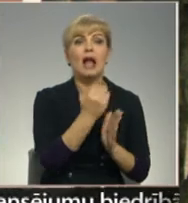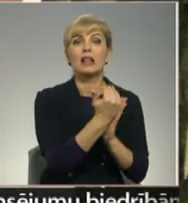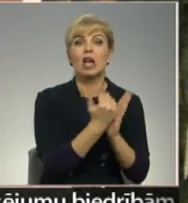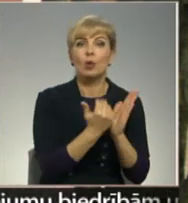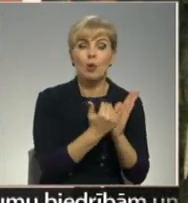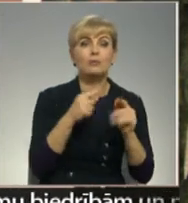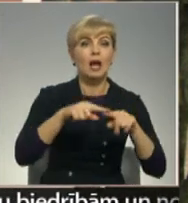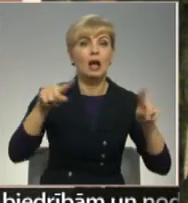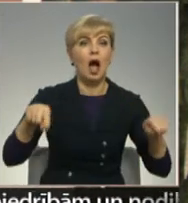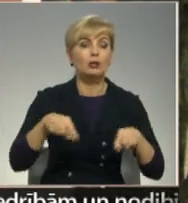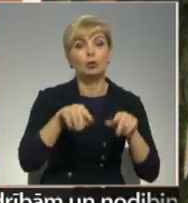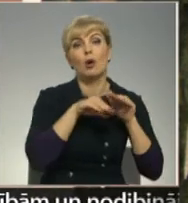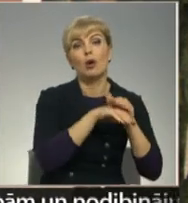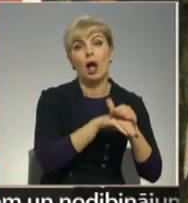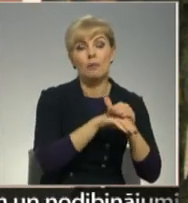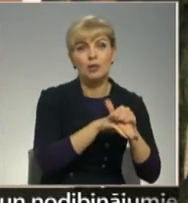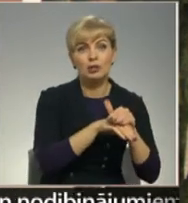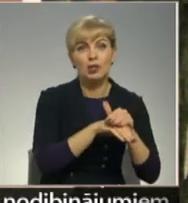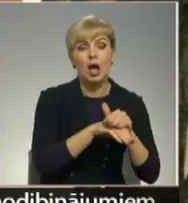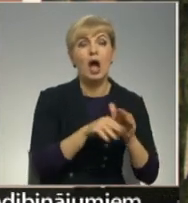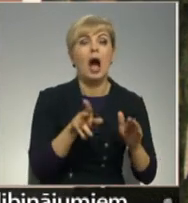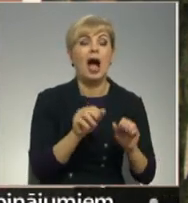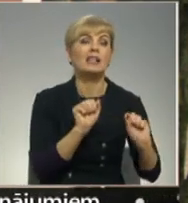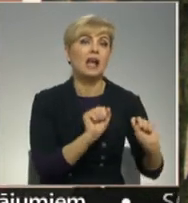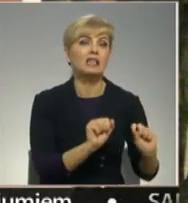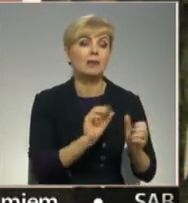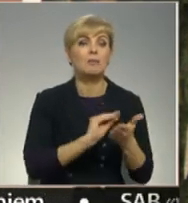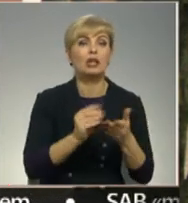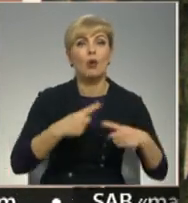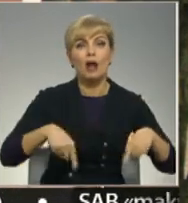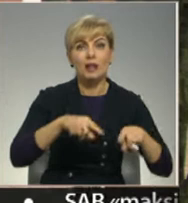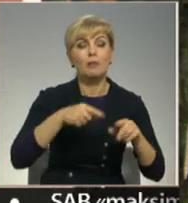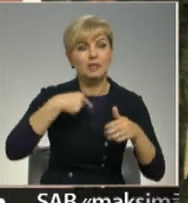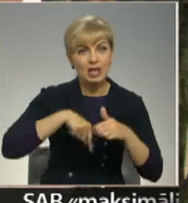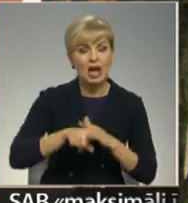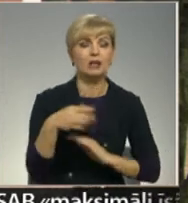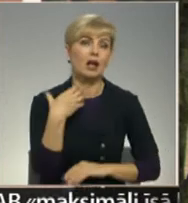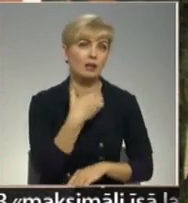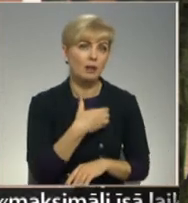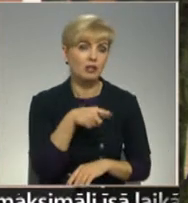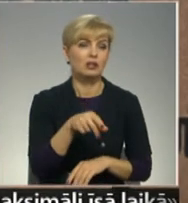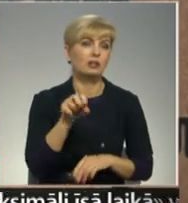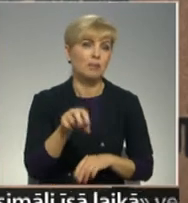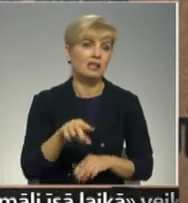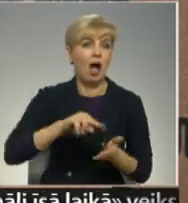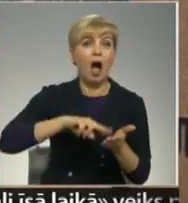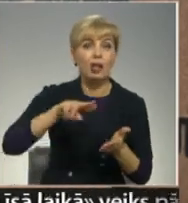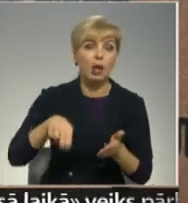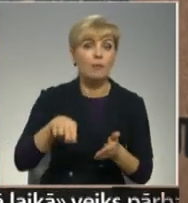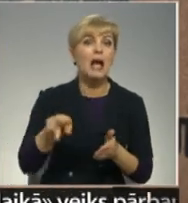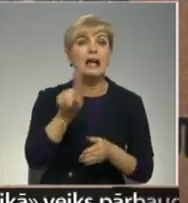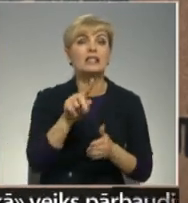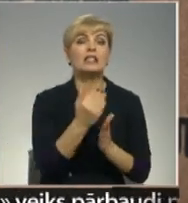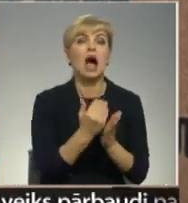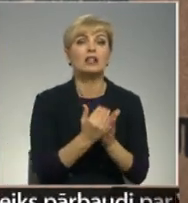šī kartotēka glabājas Satversmes aizsardzības biroja telpās, kurās, lai ieietu, ir nepieciešama šī speciāla atļauja. Satversmes